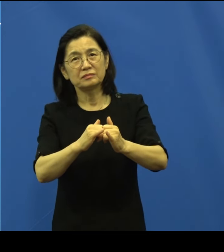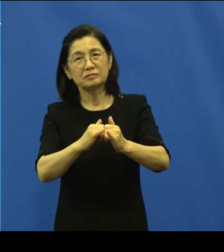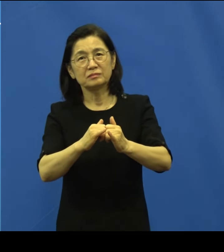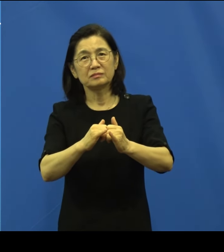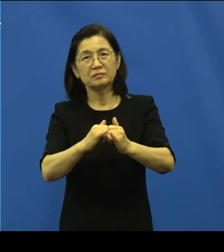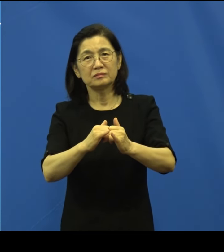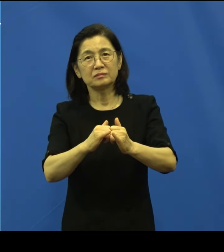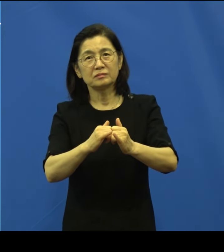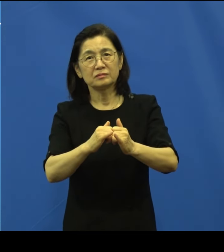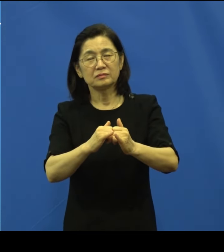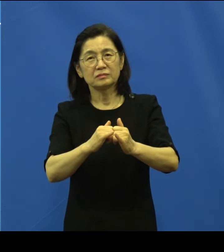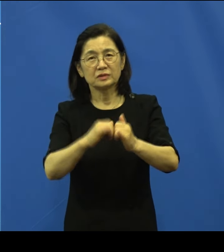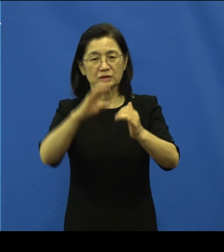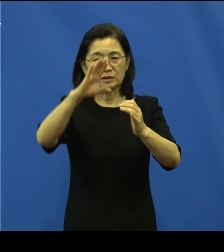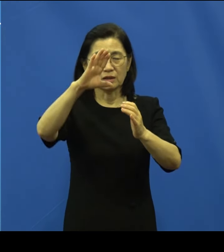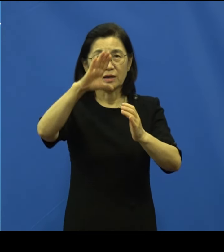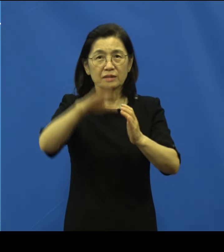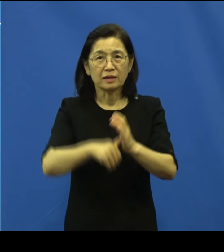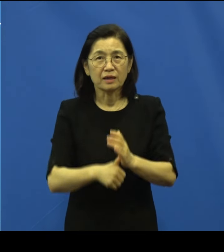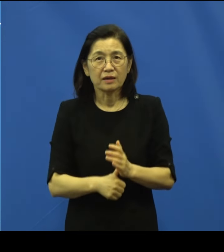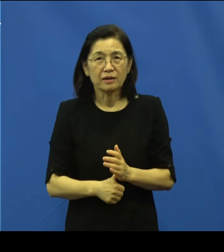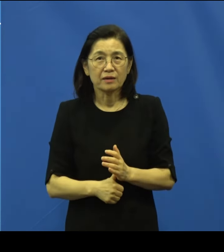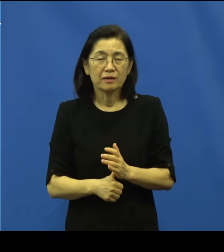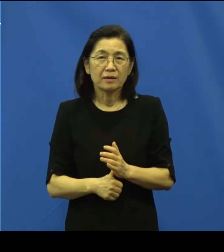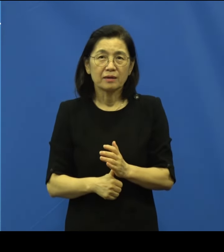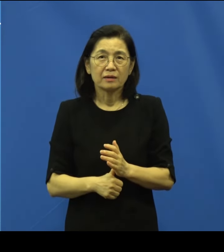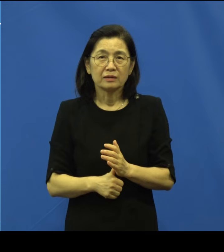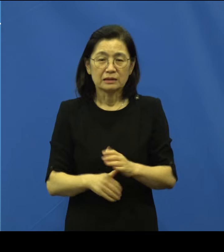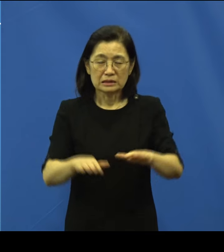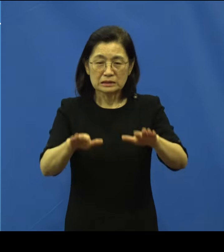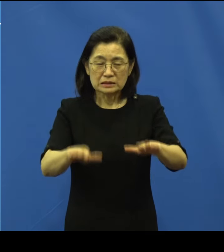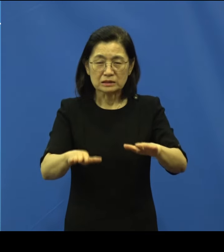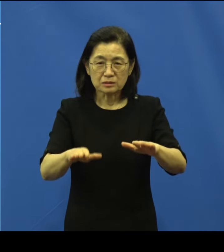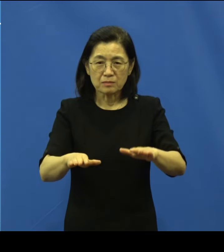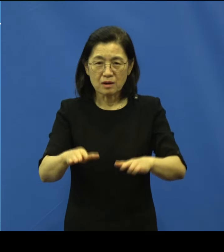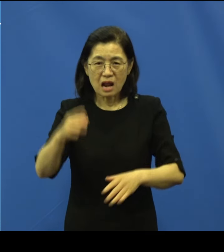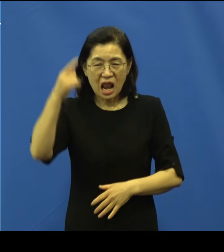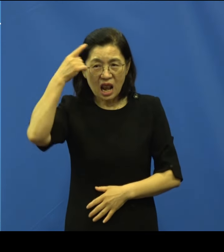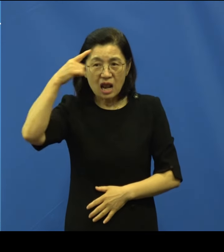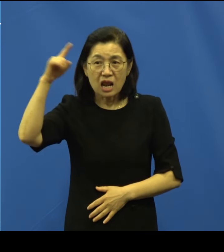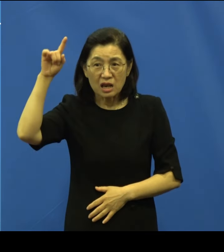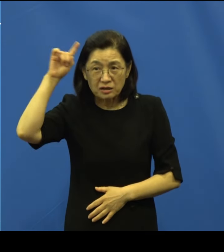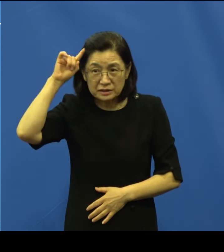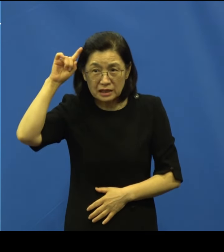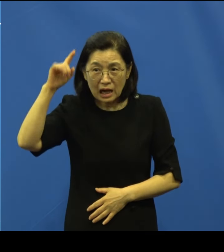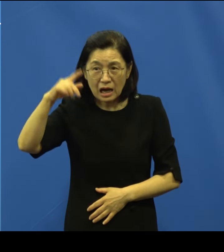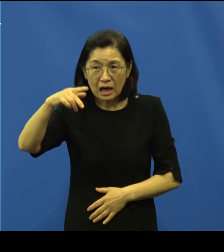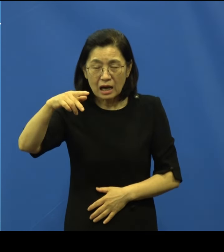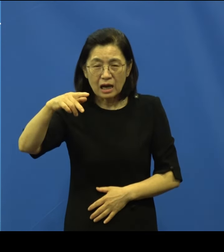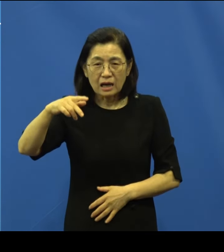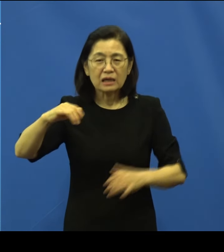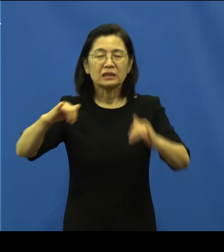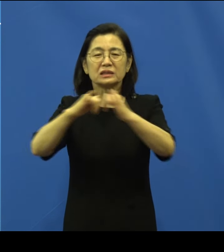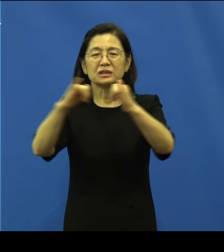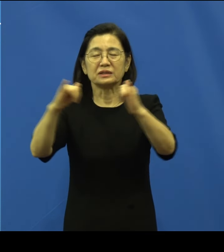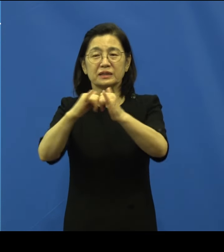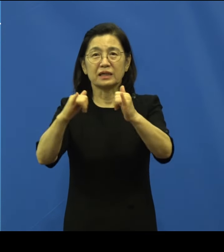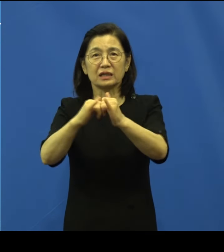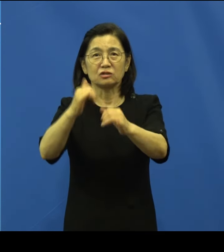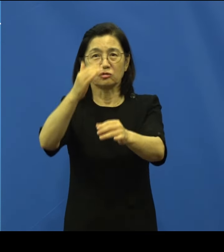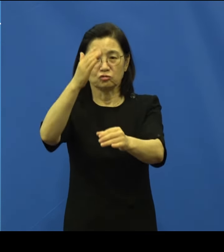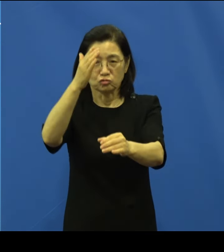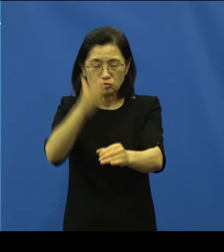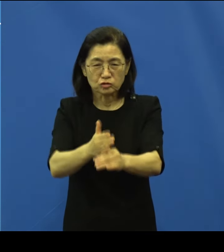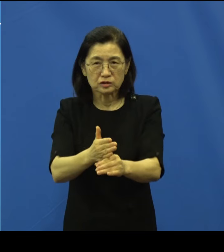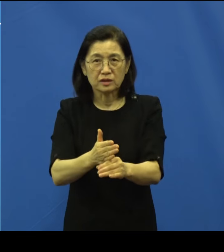이렇게 인정사정 안 봐줍니다. 지금 러시아와 우크라이나의 전쟁이 있지만 여기에 뭐 사정을 봐주는